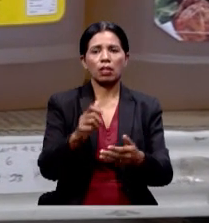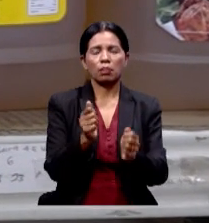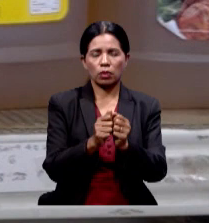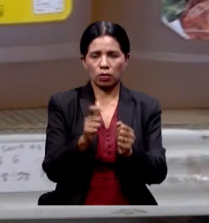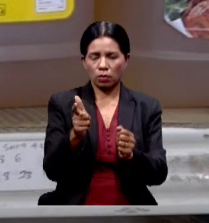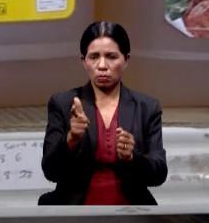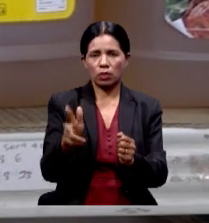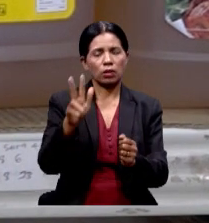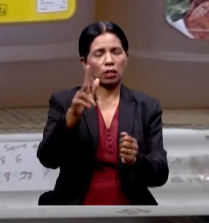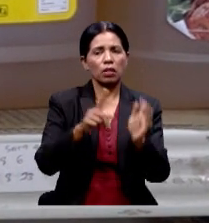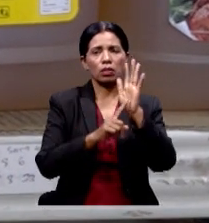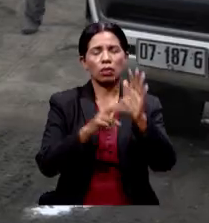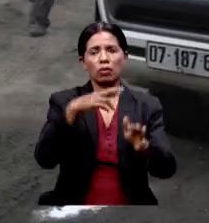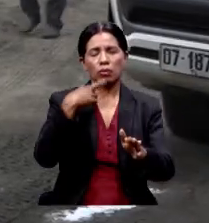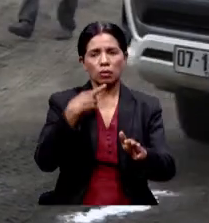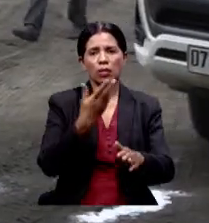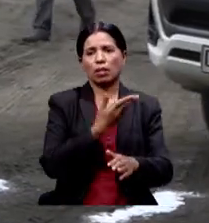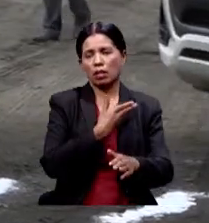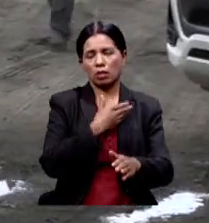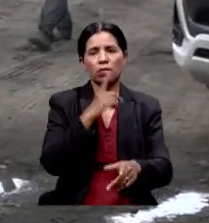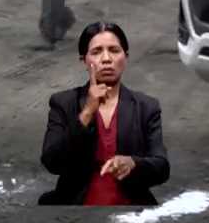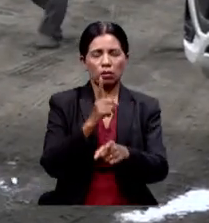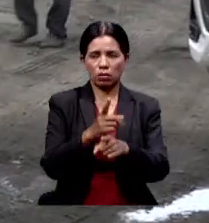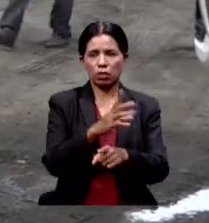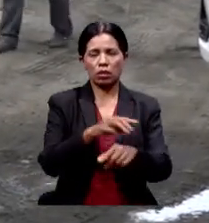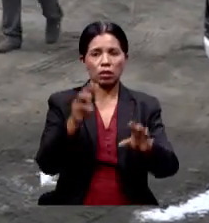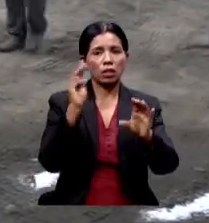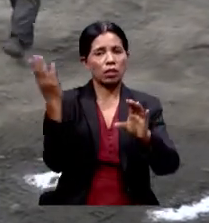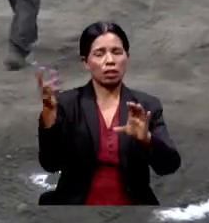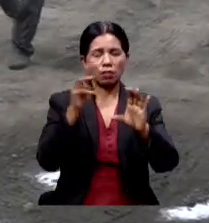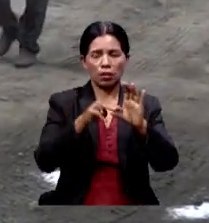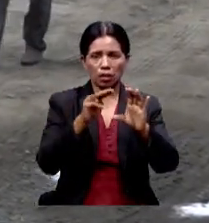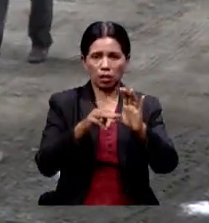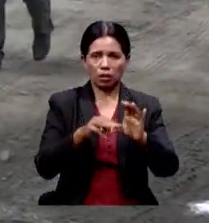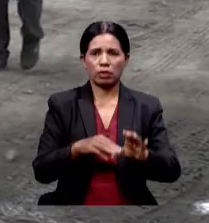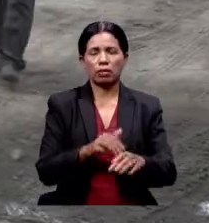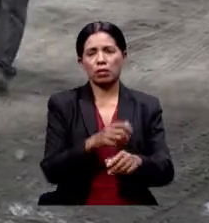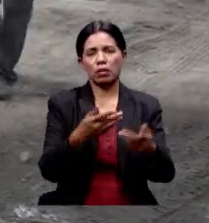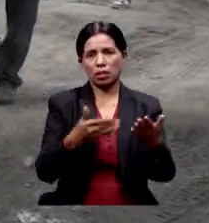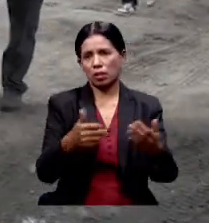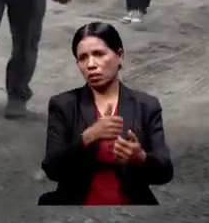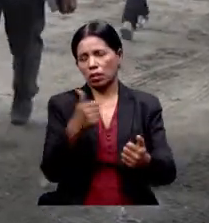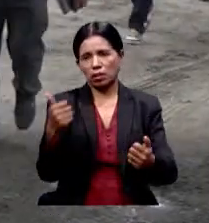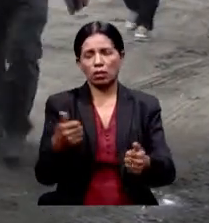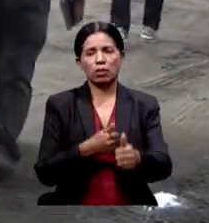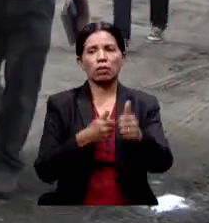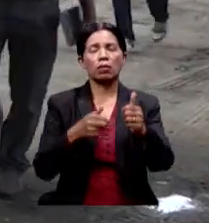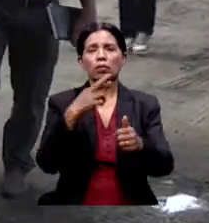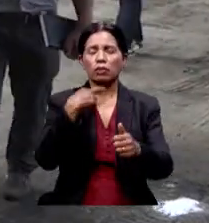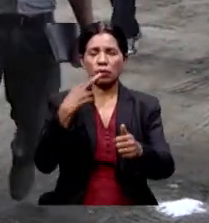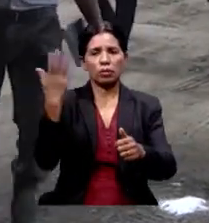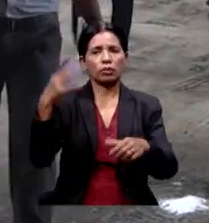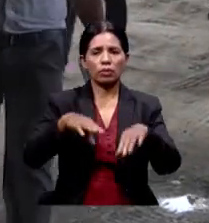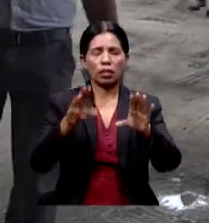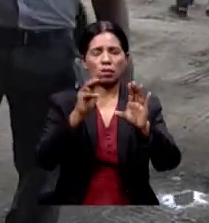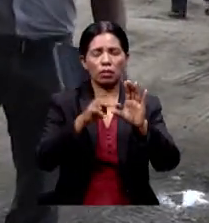resintolu hatudu fos okupa numero dahulu falling karung liu iha mercado entre ne sira de bajika sir seluk tuir tabela presu fos iha mercado